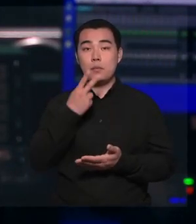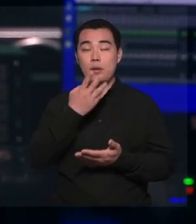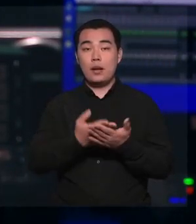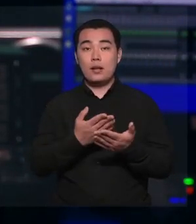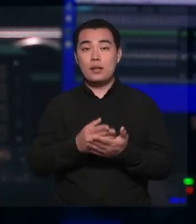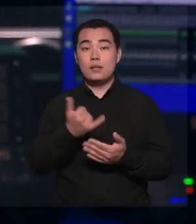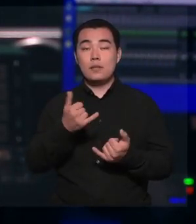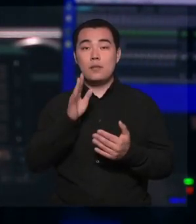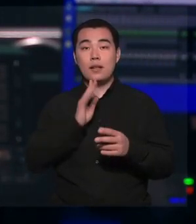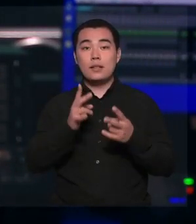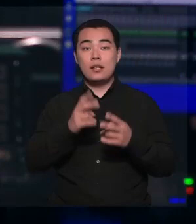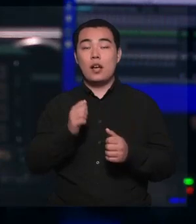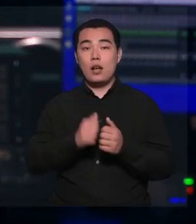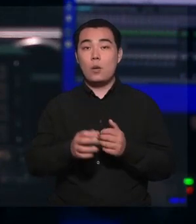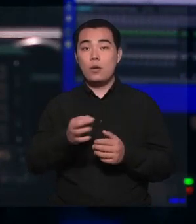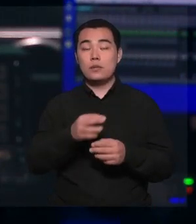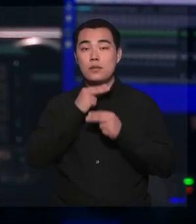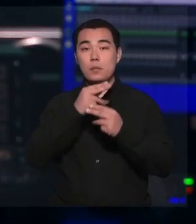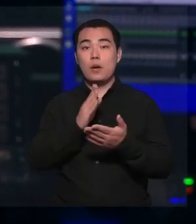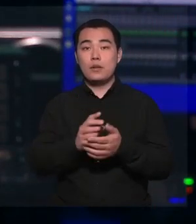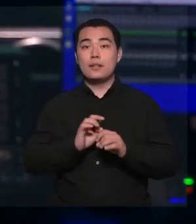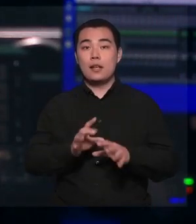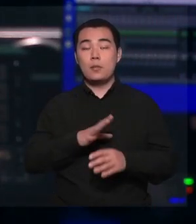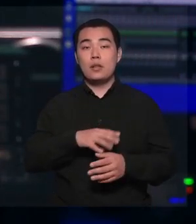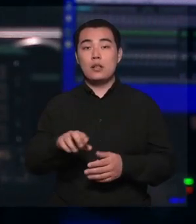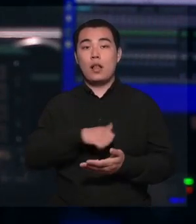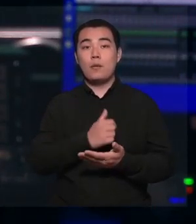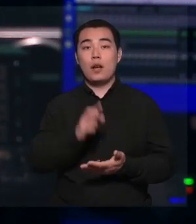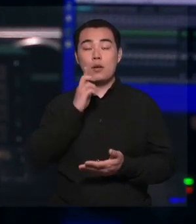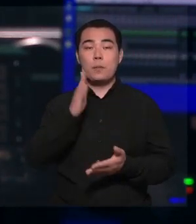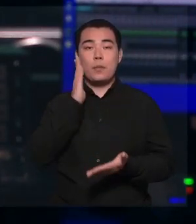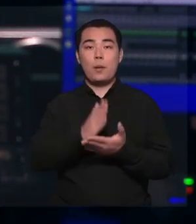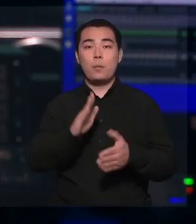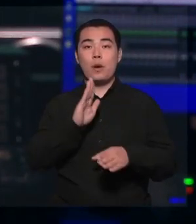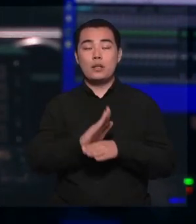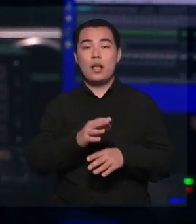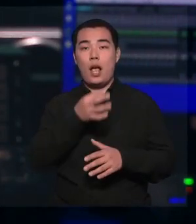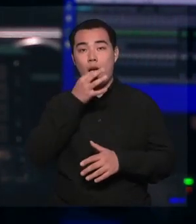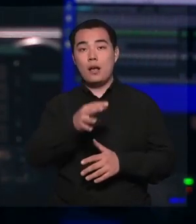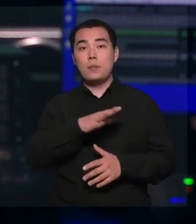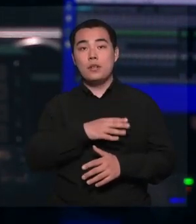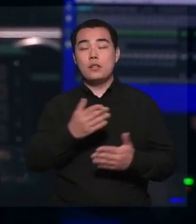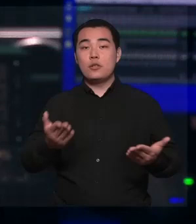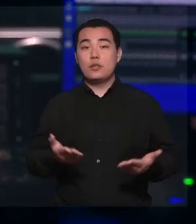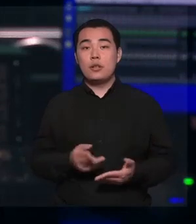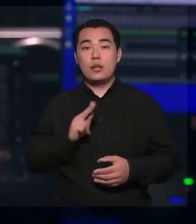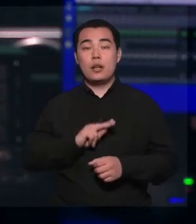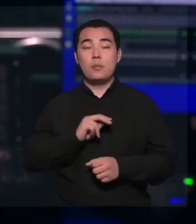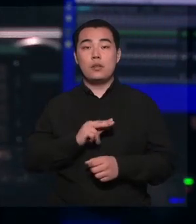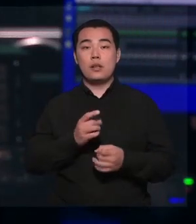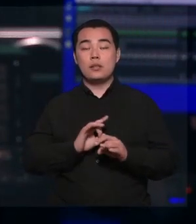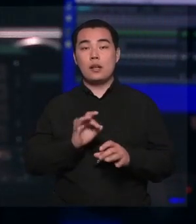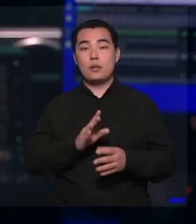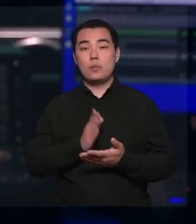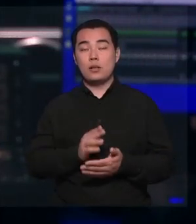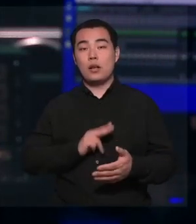зардап шеккен әр тұрғын назардан тыс қалмайды. Бұл мемлекет басшысының тікелей тапсырмасы деді. Өңірдегі жұмыс жөнінде тілшіміз